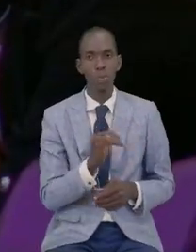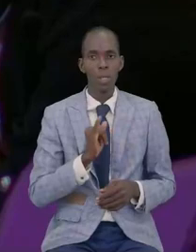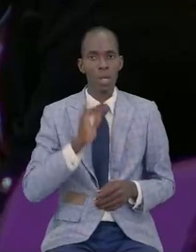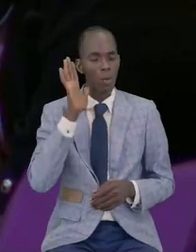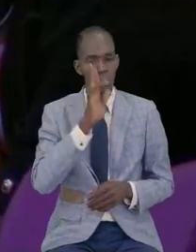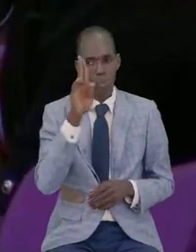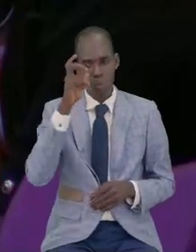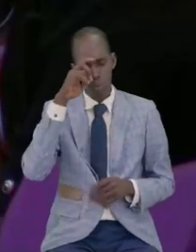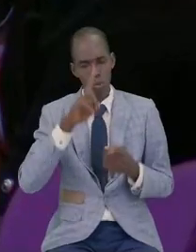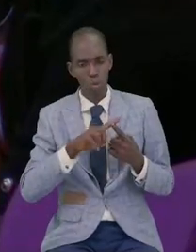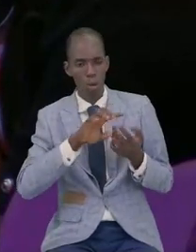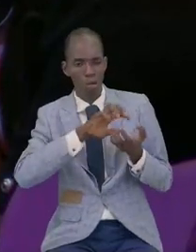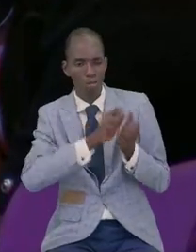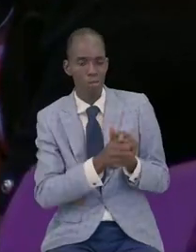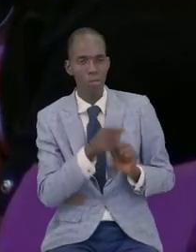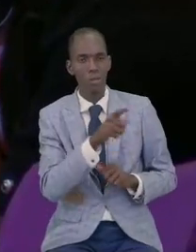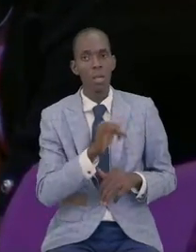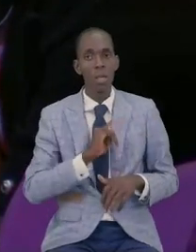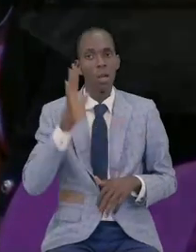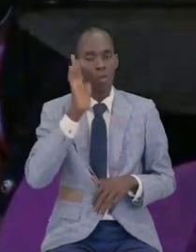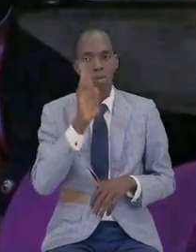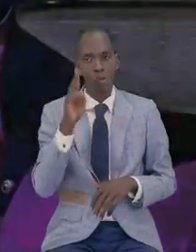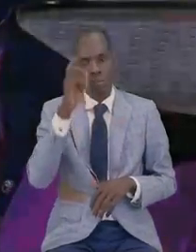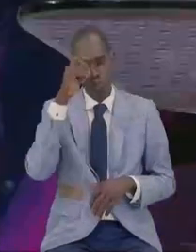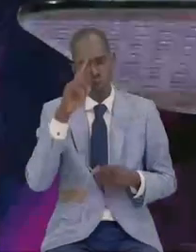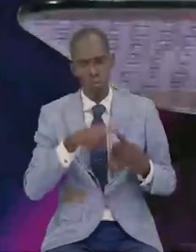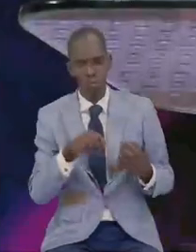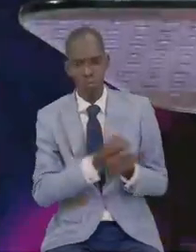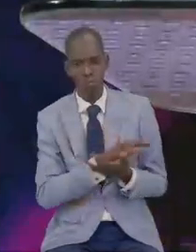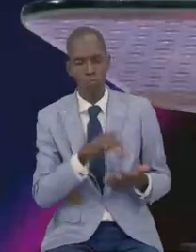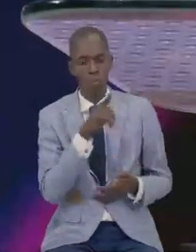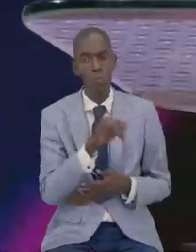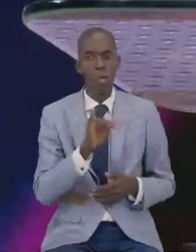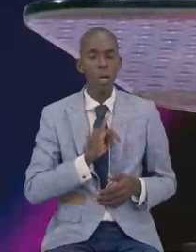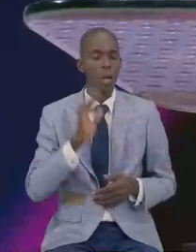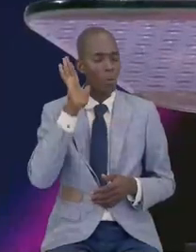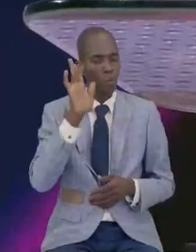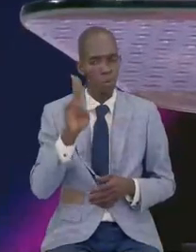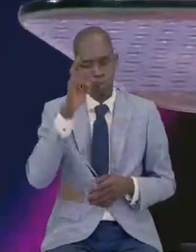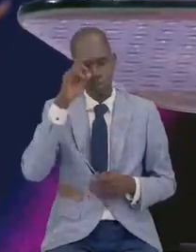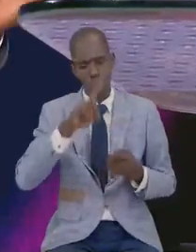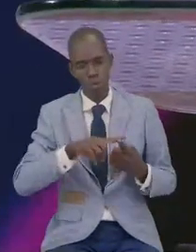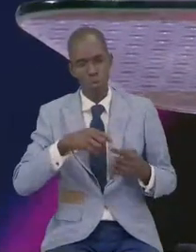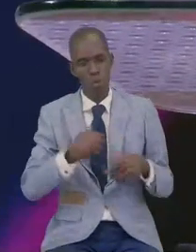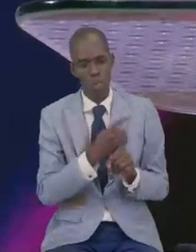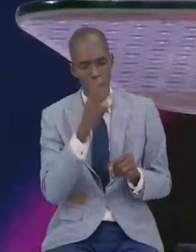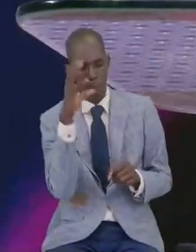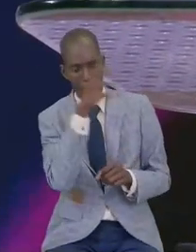pour l'écraser. Il va utiliser la sagesse pour le détruire, pour le dérailler. Cette sagesse, mon